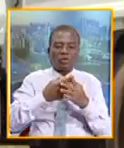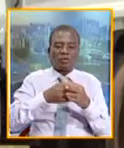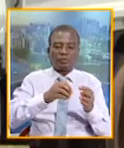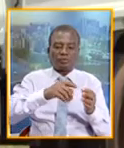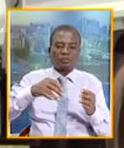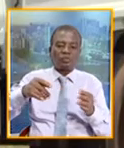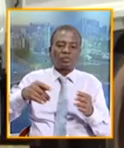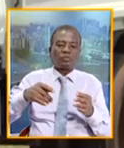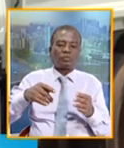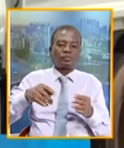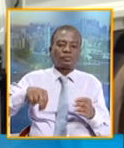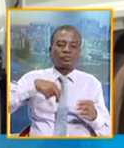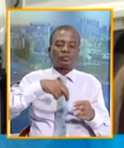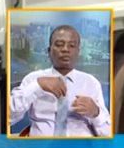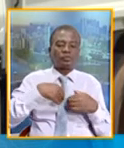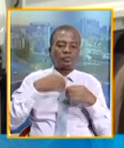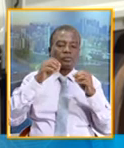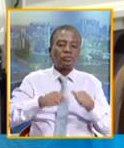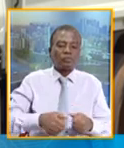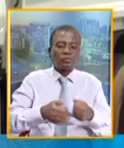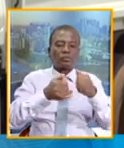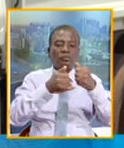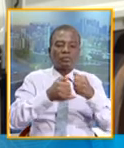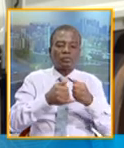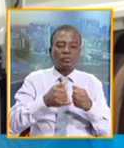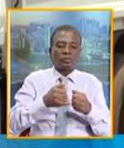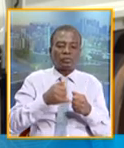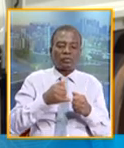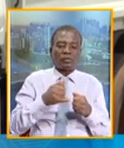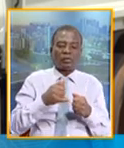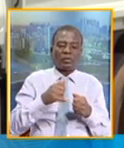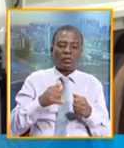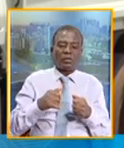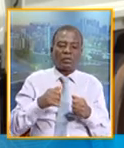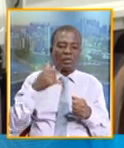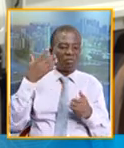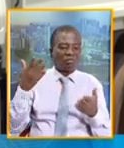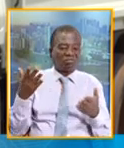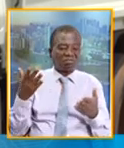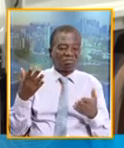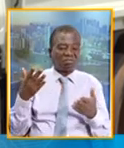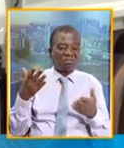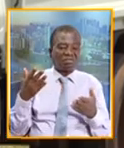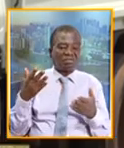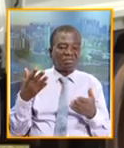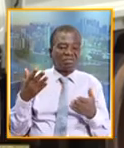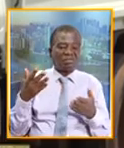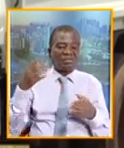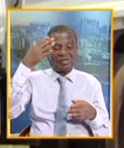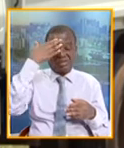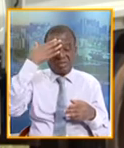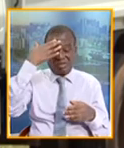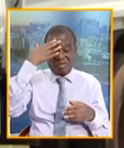effet, ce programme a accompagné les menaces qui pesaient sur les résultats acquis par le PLIA 1 et 2, à